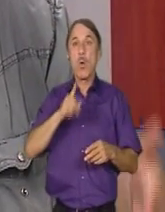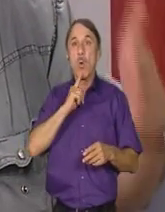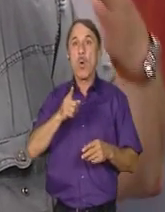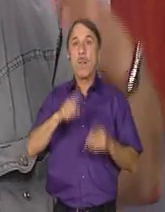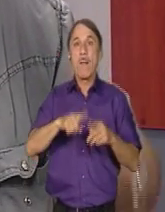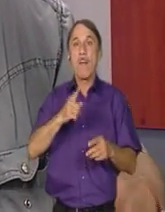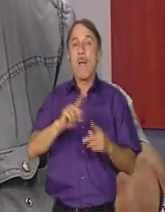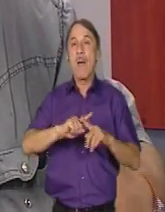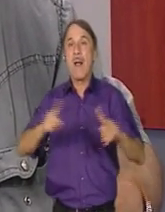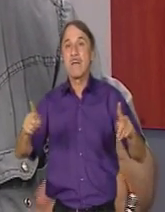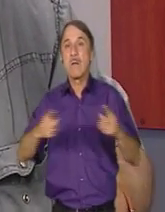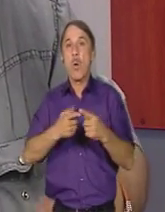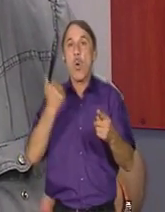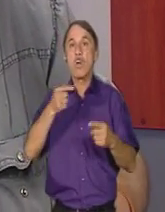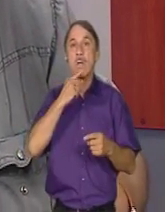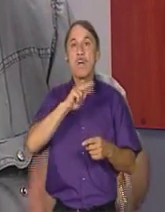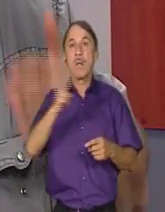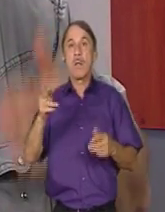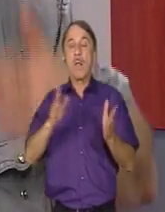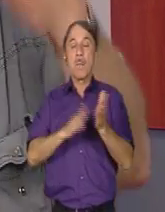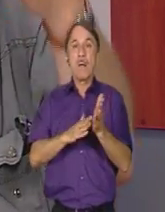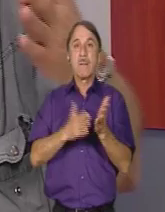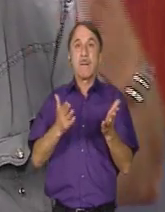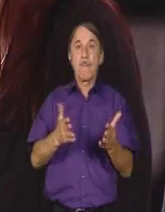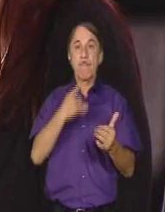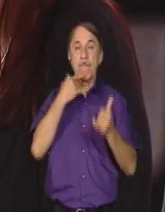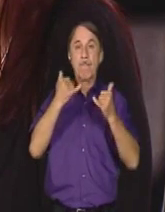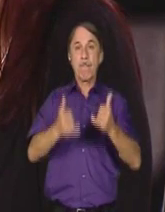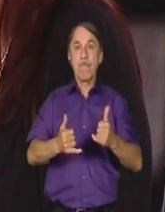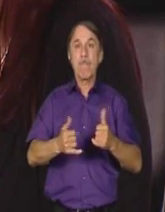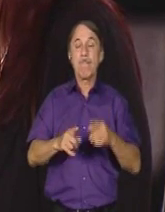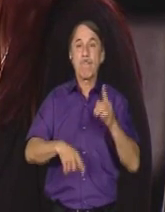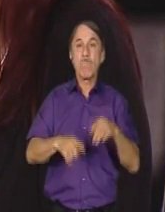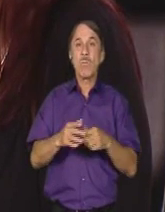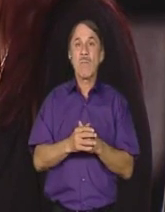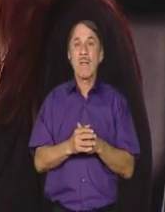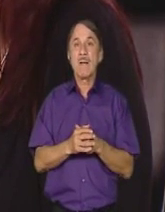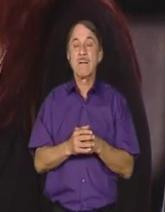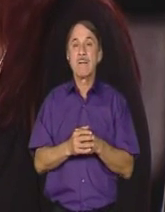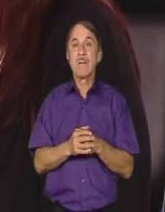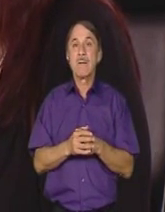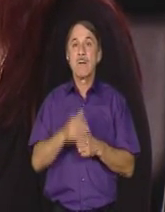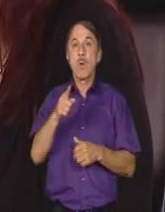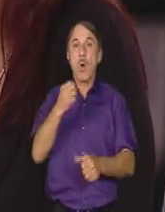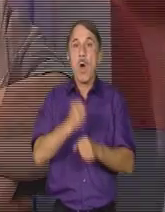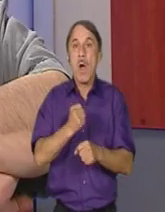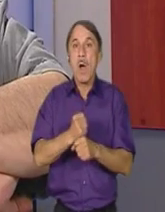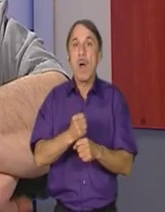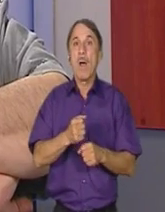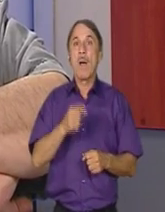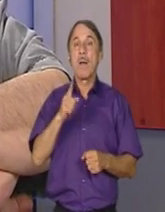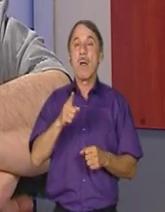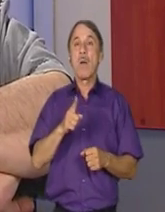imaju drill koji se ne razlikuje mnogo od drilla marinaca kad ih gledamo u američkim filmovima. To su